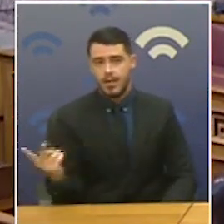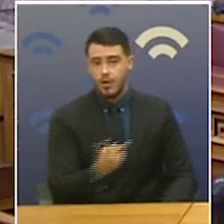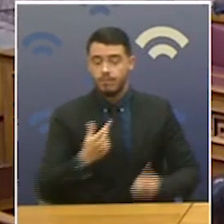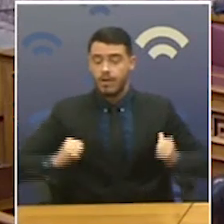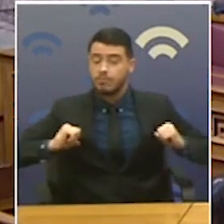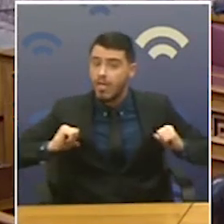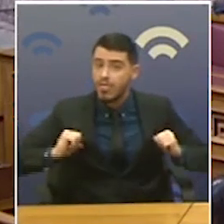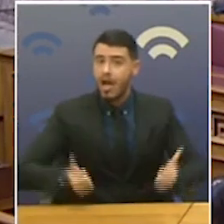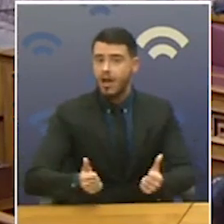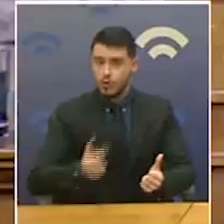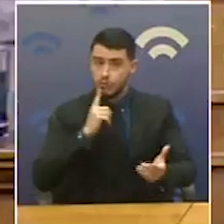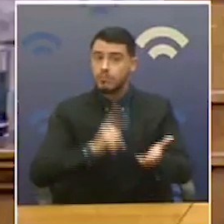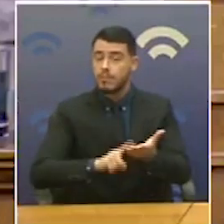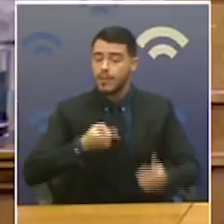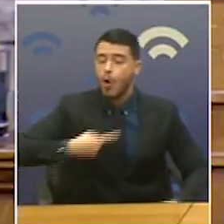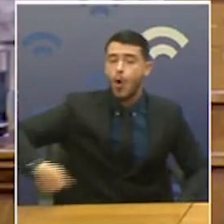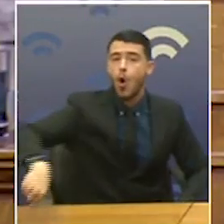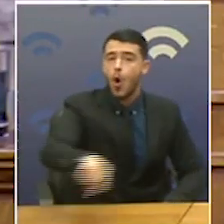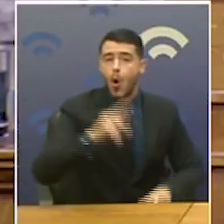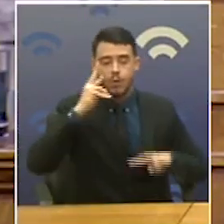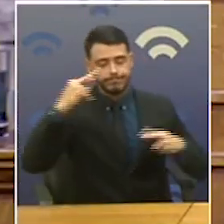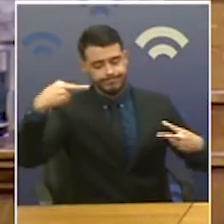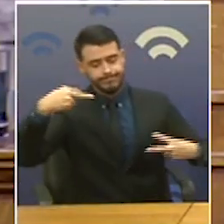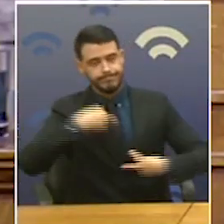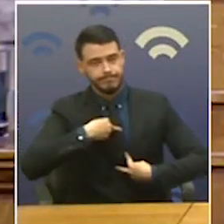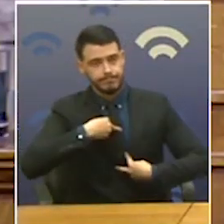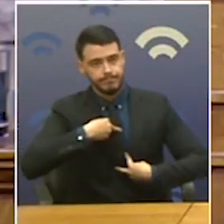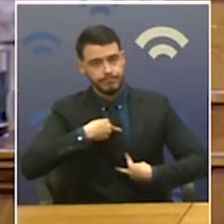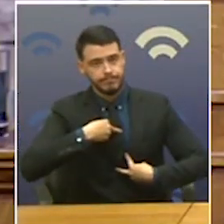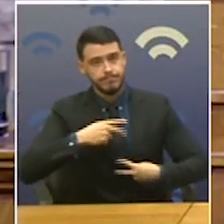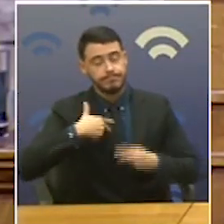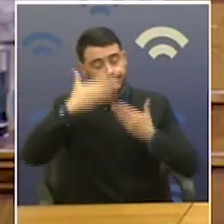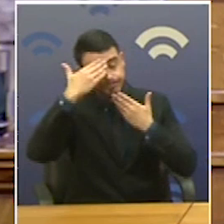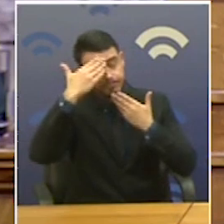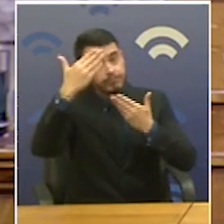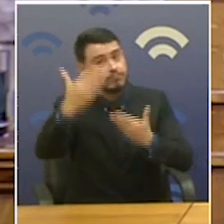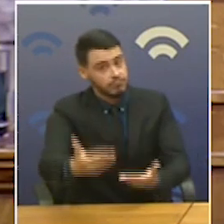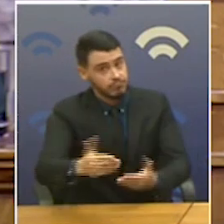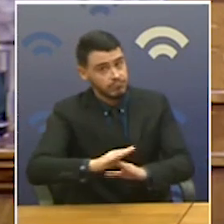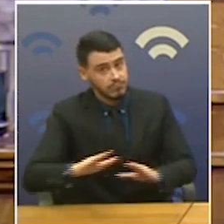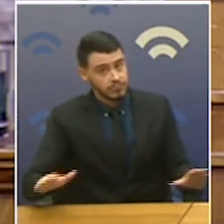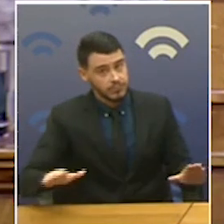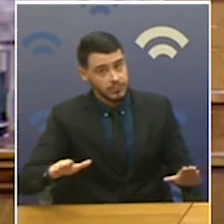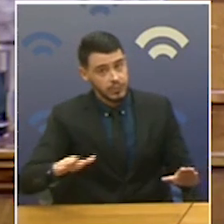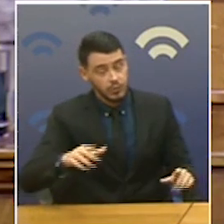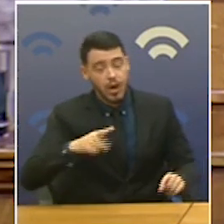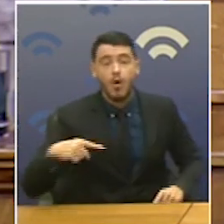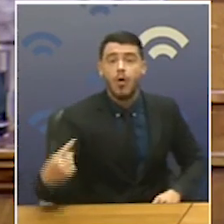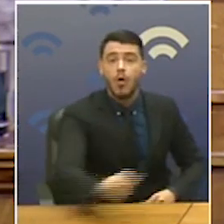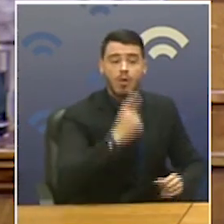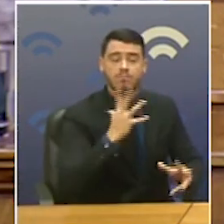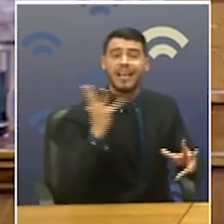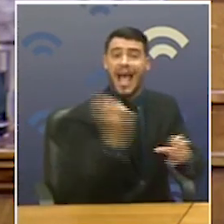και με ειλικρίνεια. Θα εκτιμήσουμε και τη λάμψη του βλέμματος, αλλά και τις